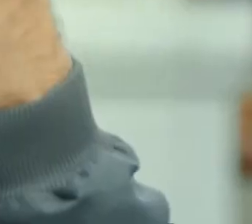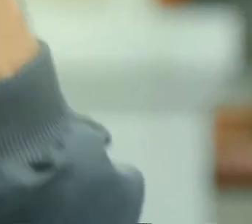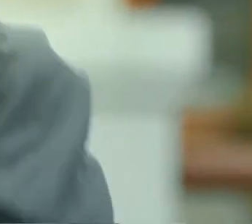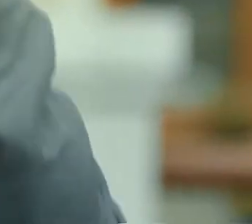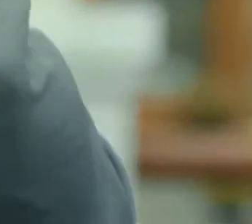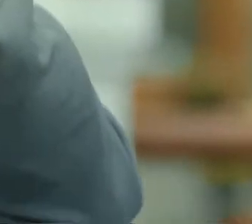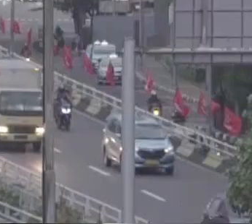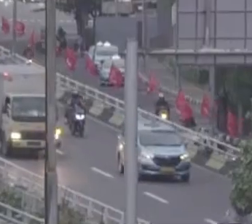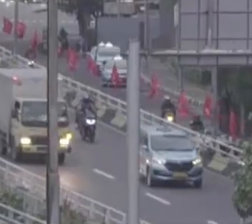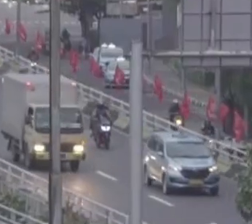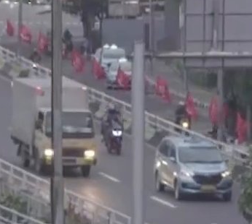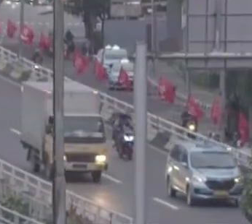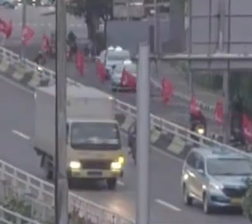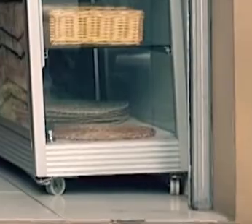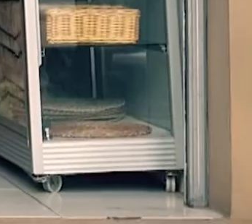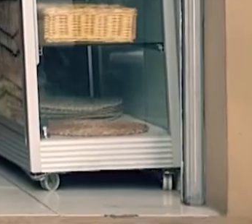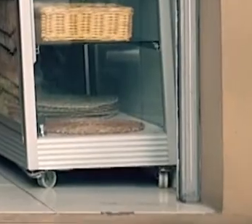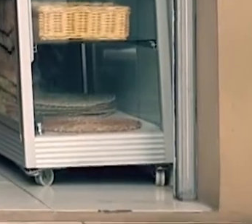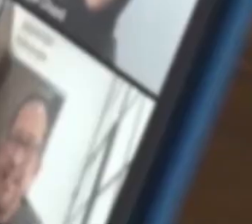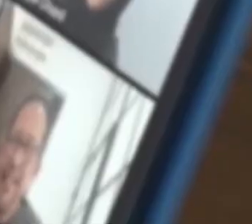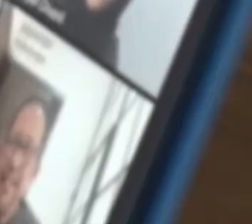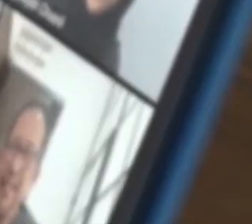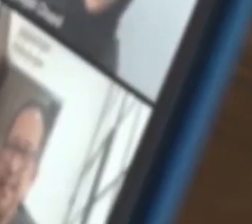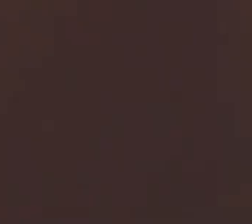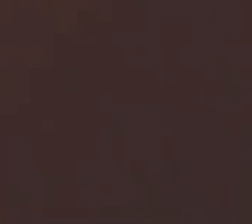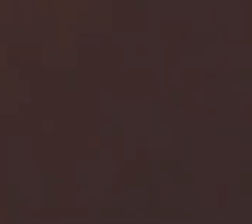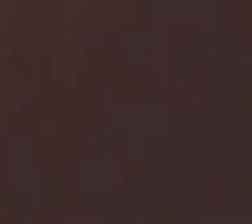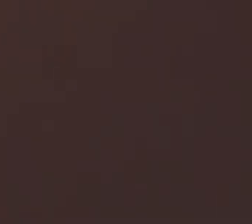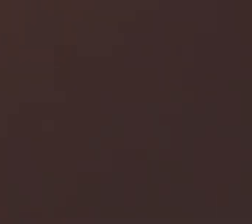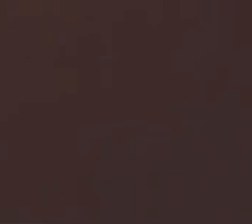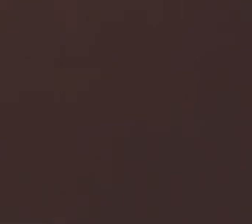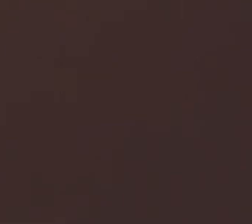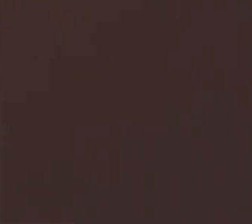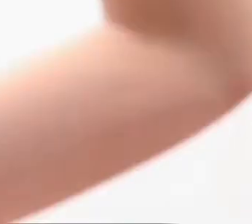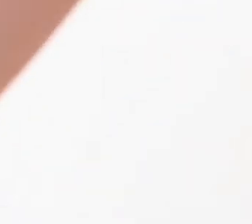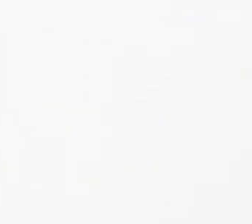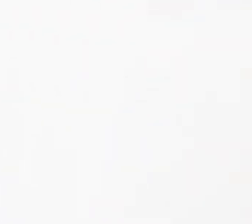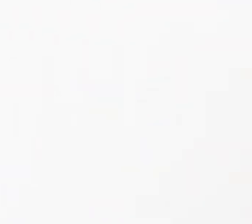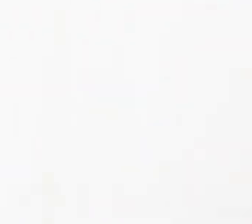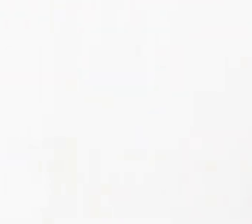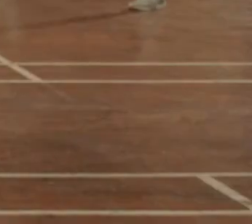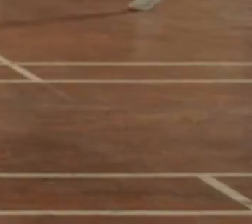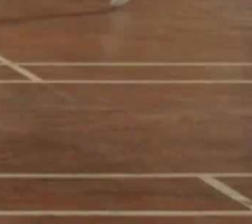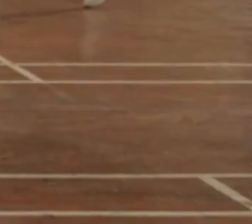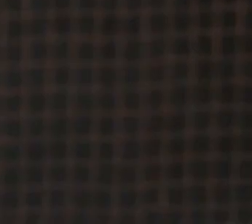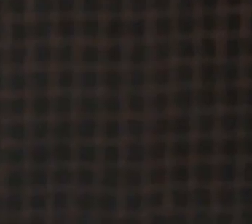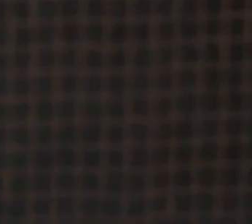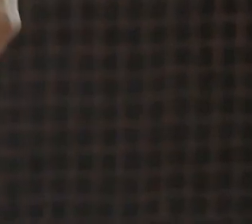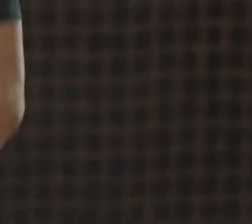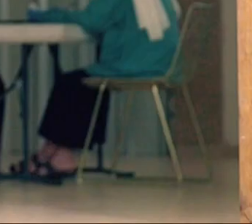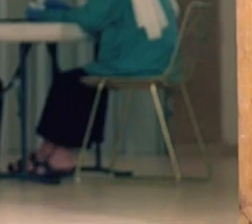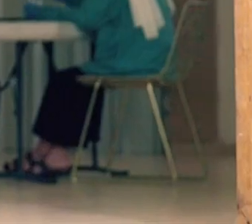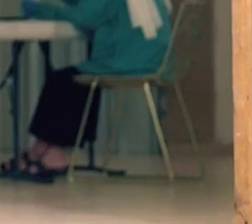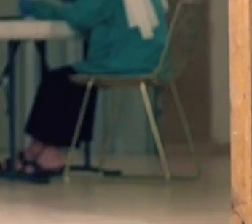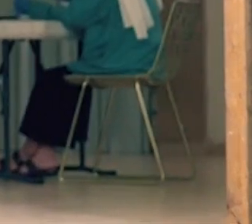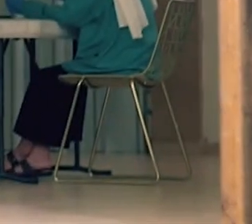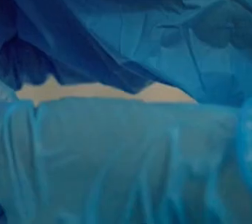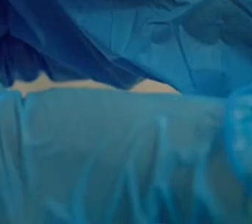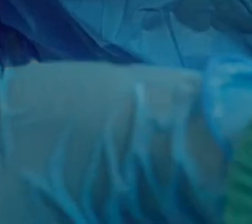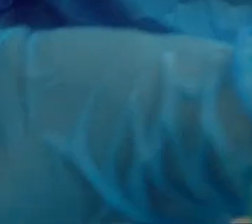masker mu kurangi mobilitas dan hanya untuk yang perlu rutin olahraga dan vaksinasi lengkap